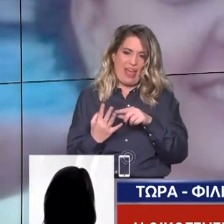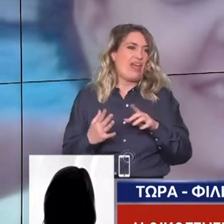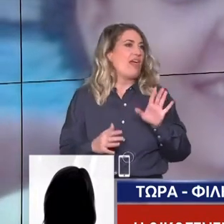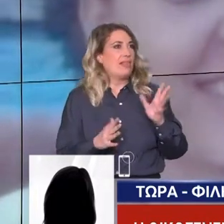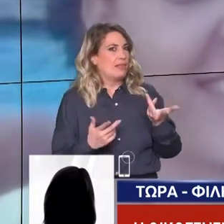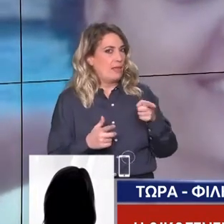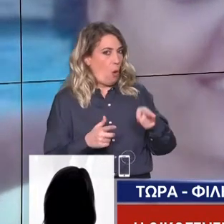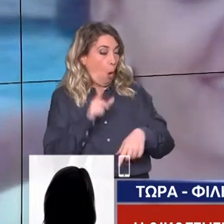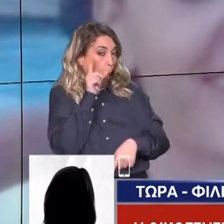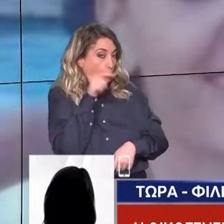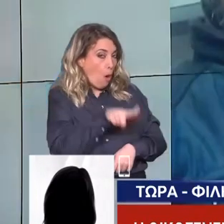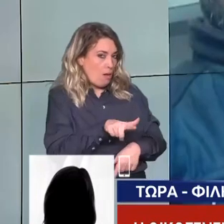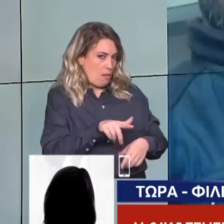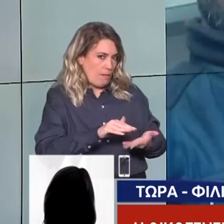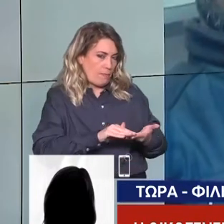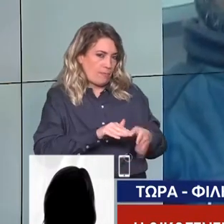μητέρα του ή όχι?